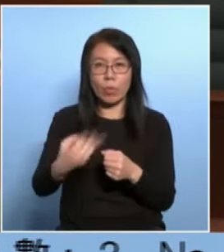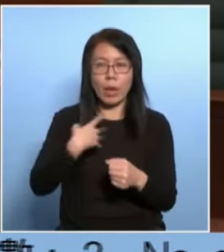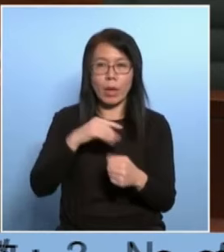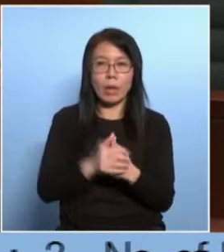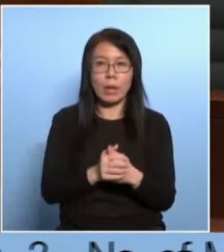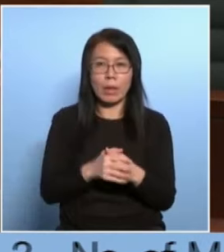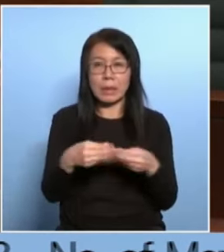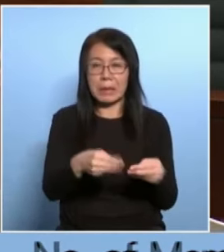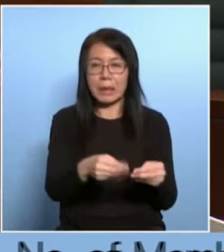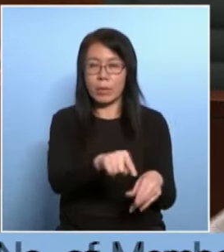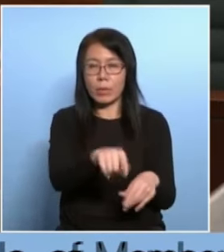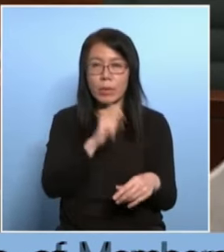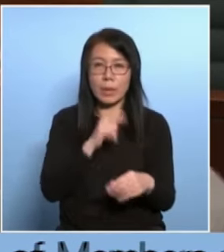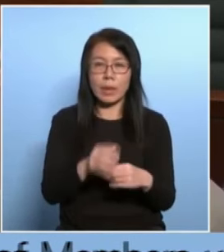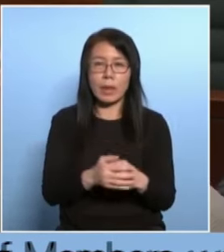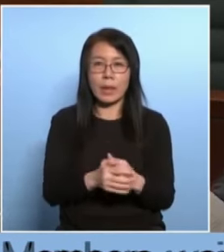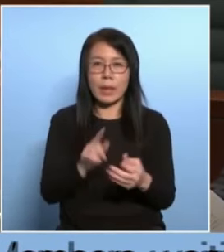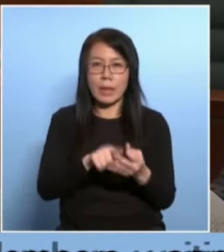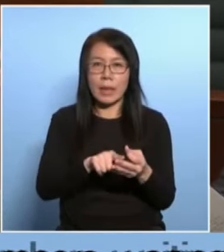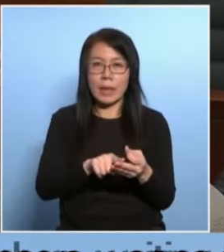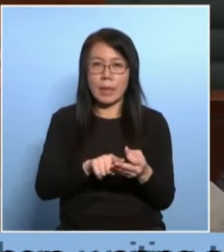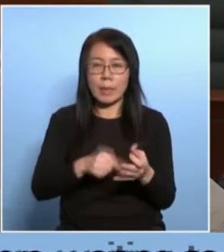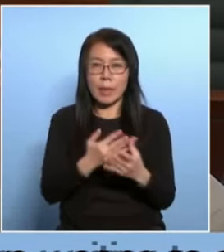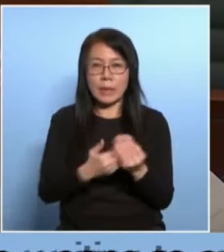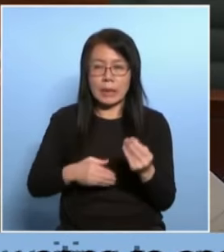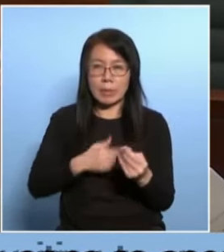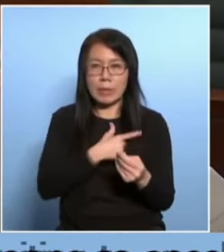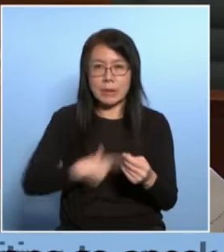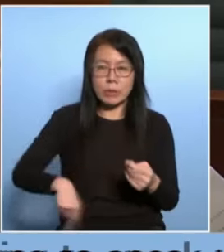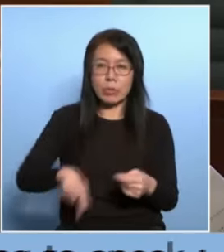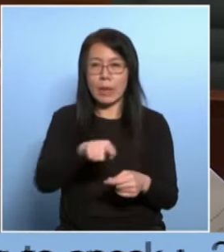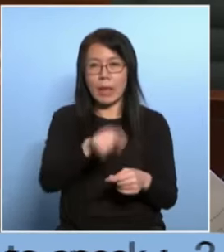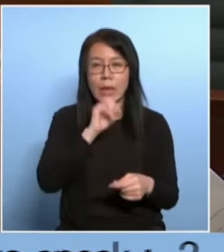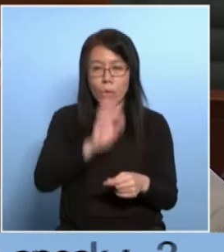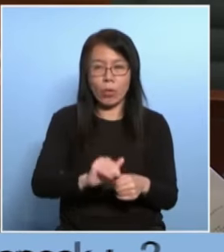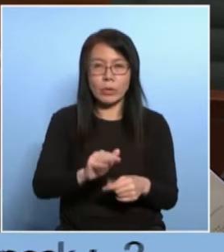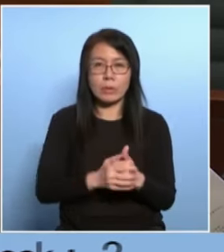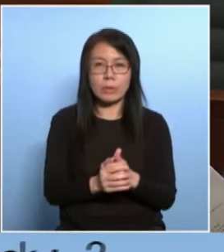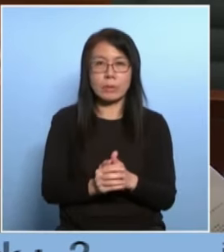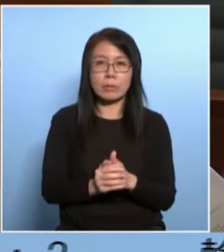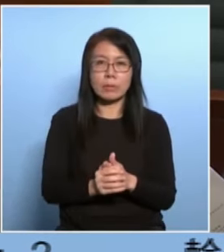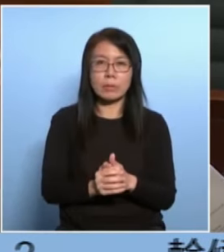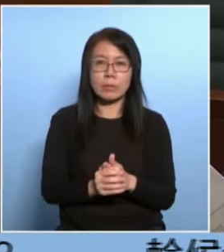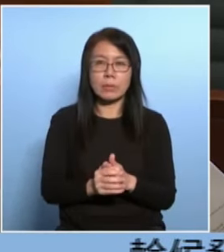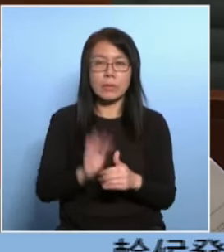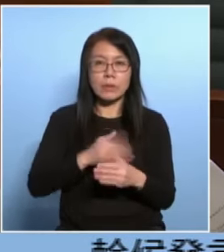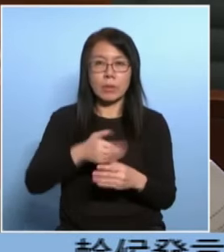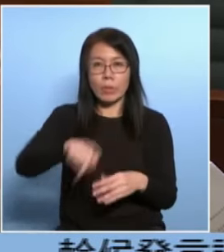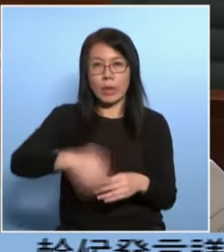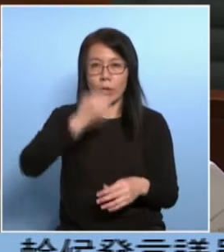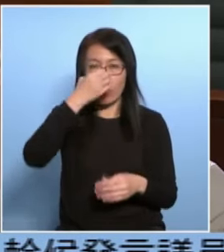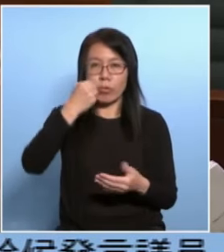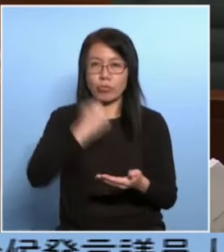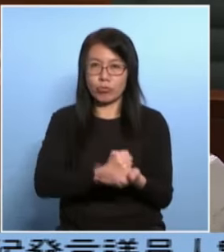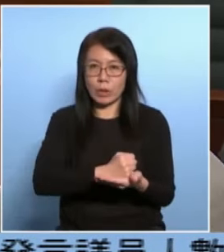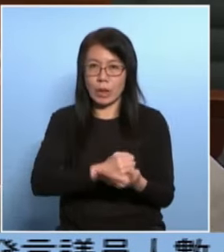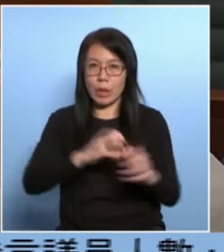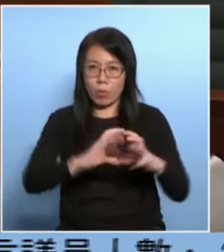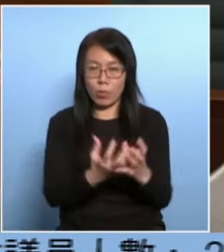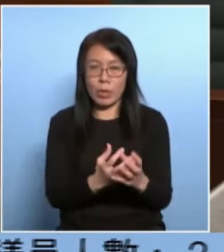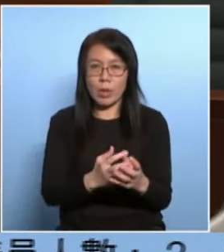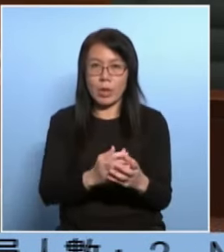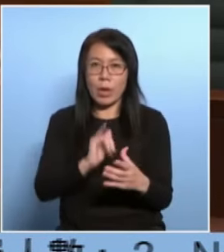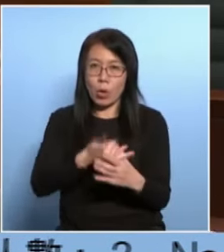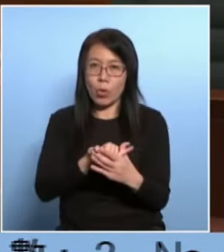教路，葉劉淑儀議員，如果你這樣的時候還可以，因為是香港註冊的組織，你有六